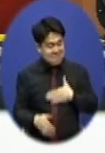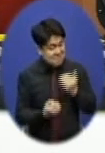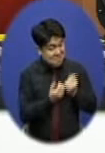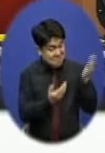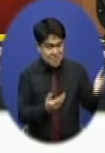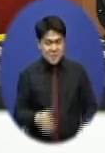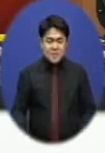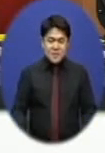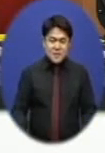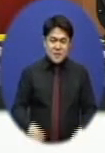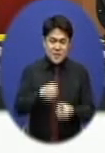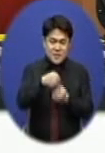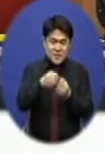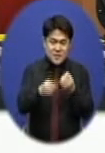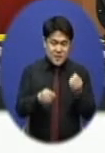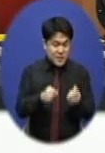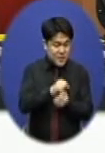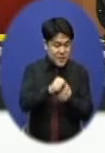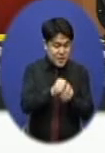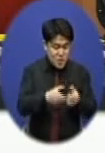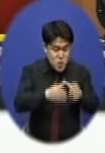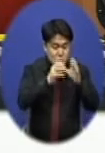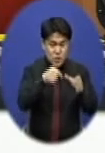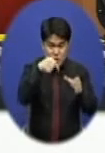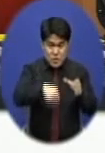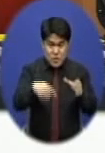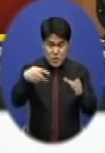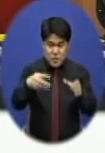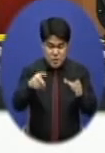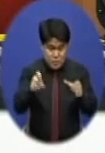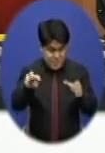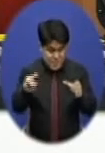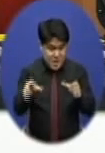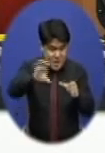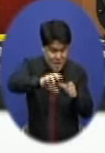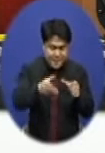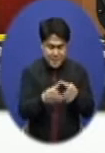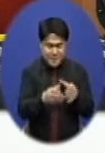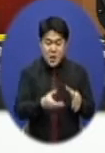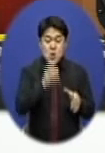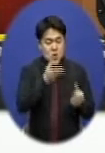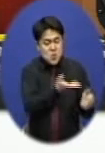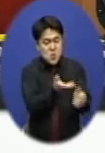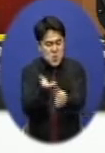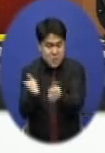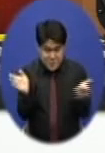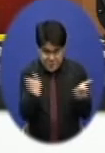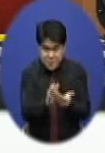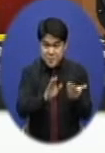오렌지 주스에 트립토판이 들어가 있는 주스를 마시게 했더니 그러니까 주스를 마시고 그 대회를 함께